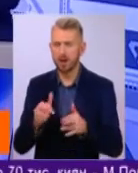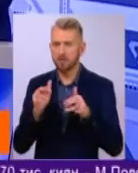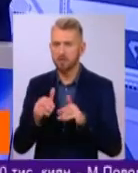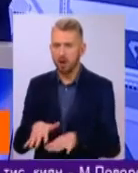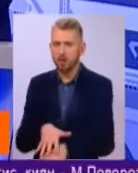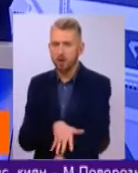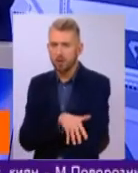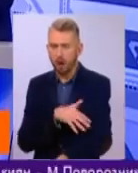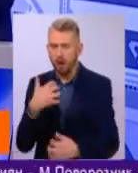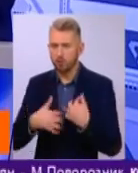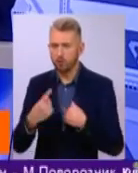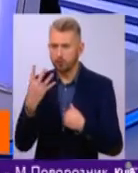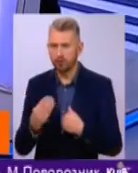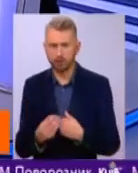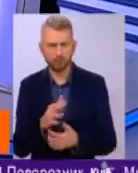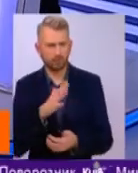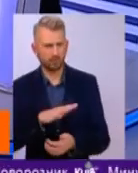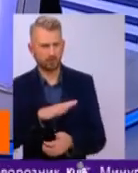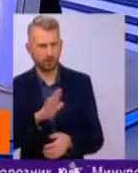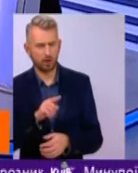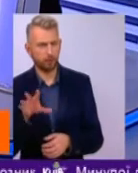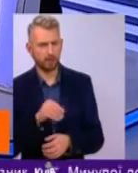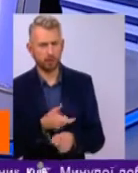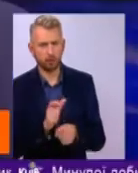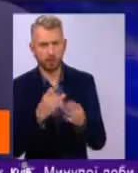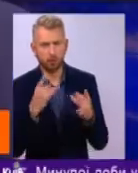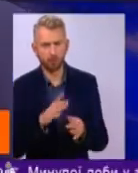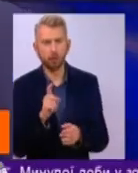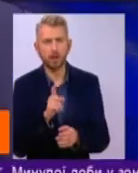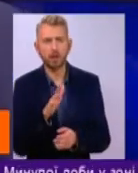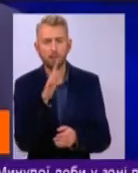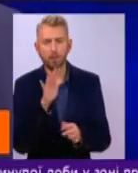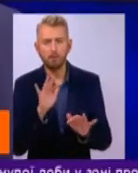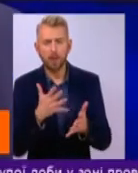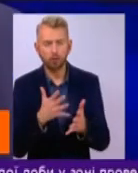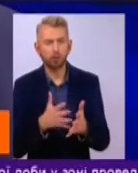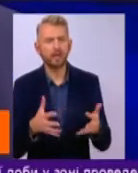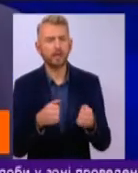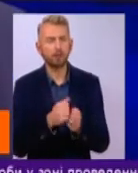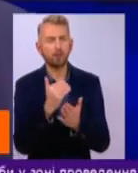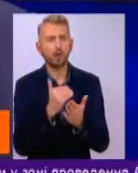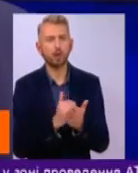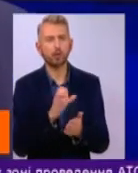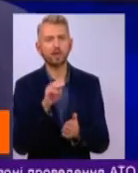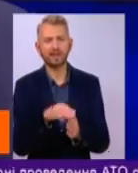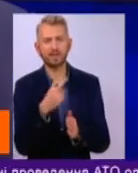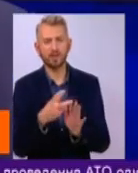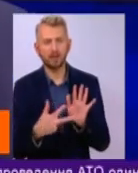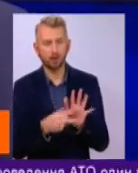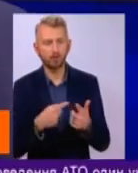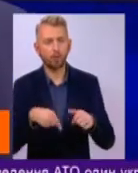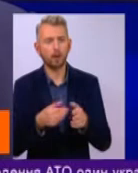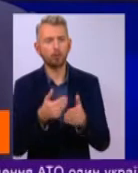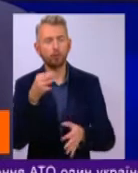а от поспіх в один день ні, це зробити. Чекайте, тут все дуже просто. З моменту затримання в порядку статті 208 у органу до